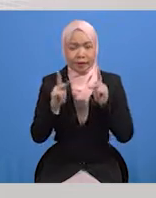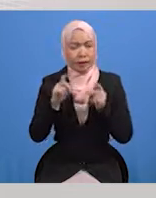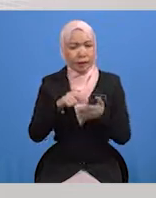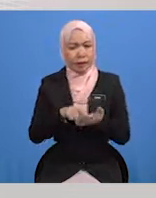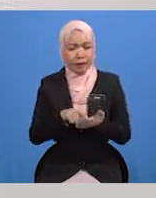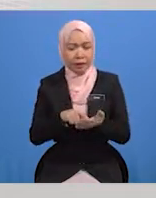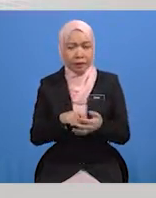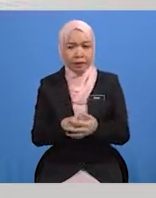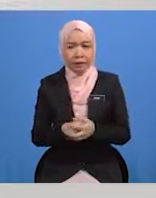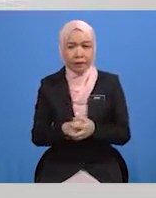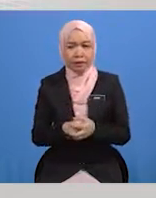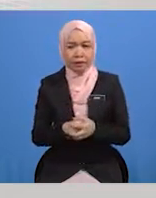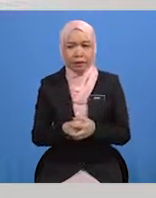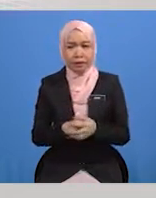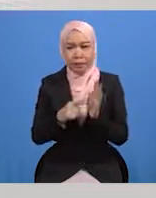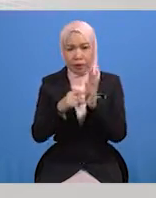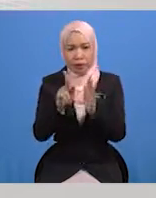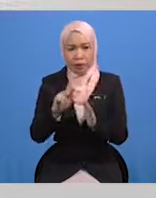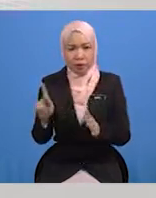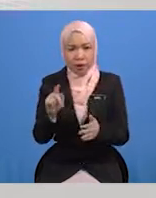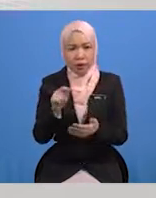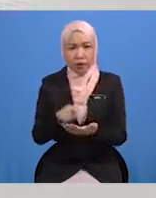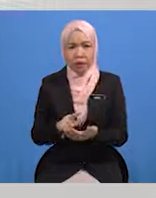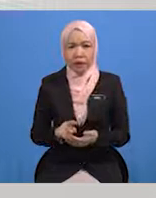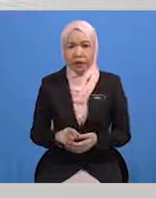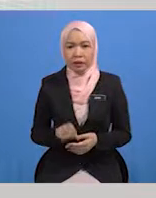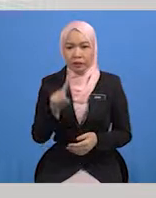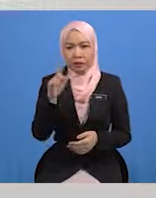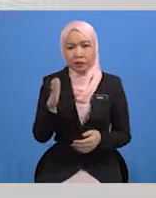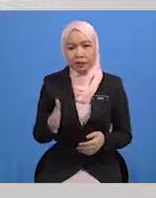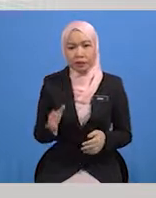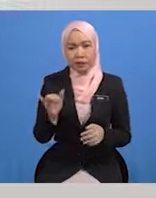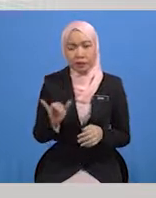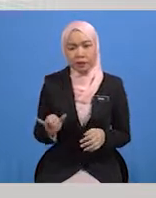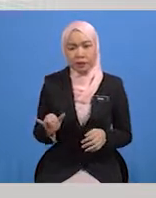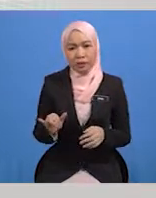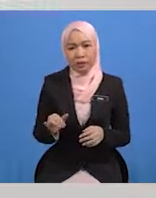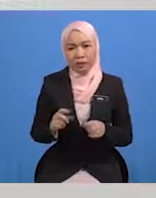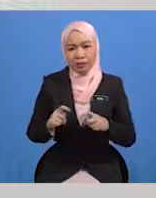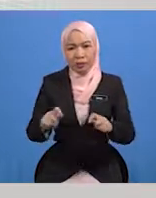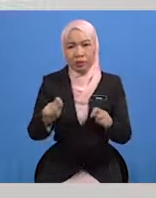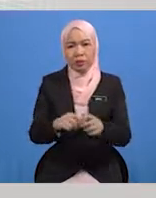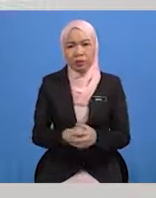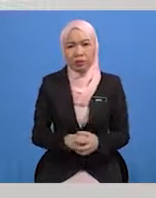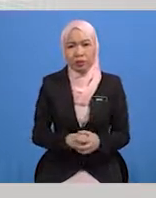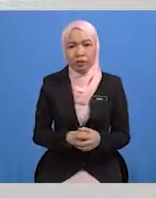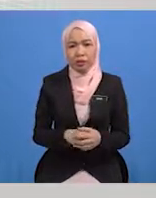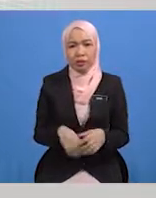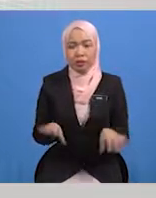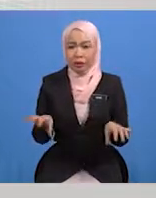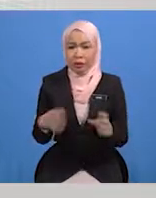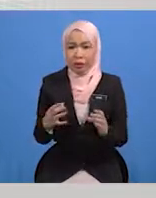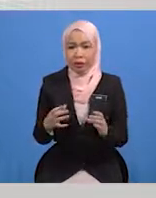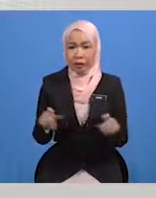sendiri membuktikan dia seorang yang terburu-buru kerana membuat tindakan